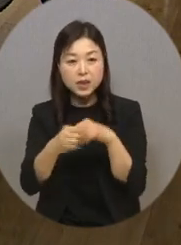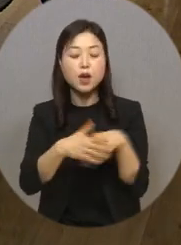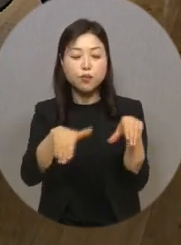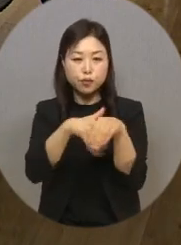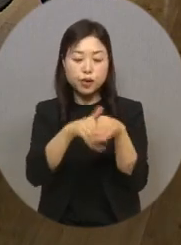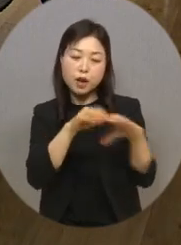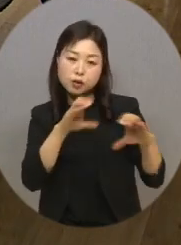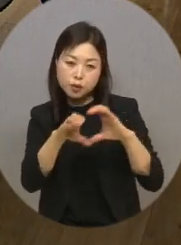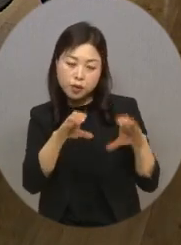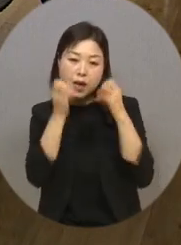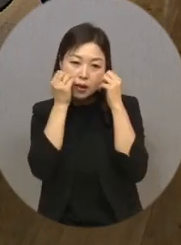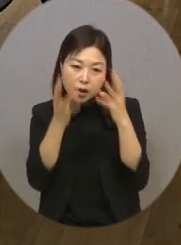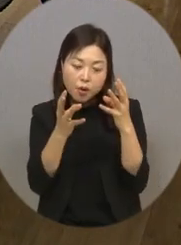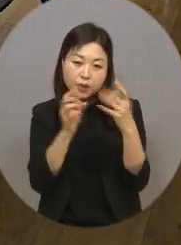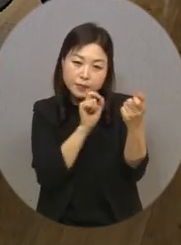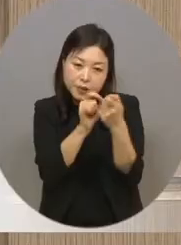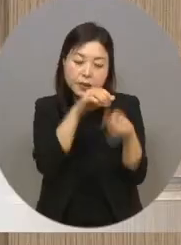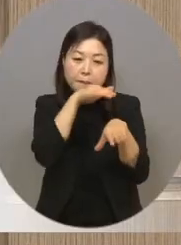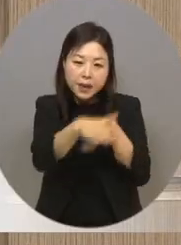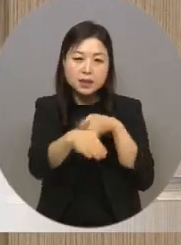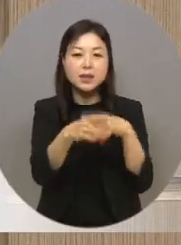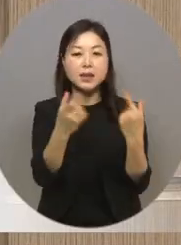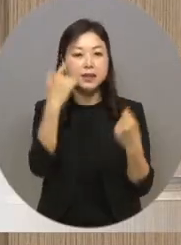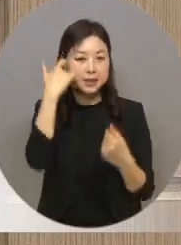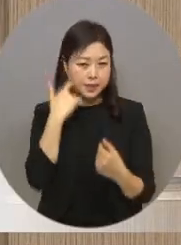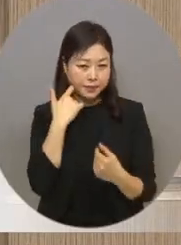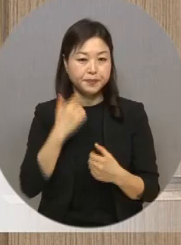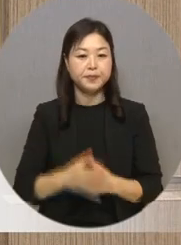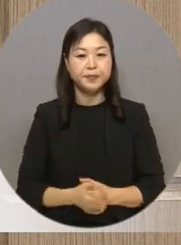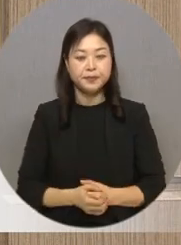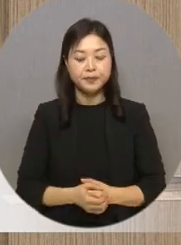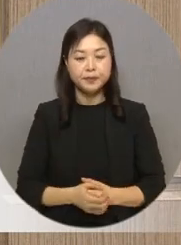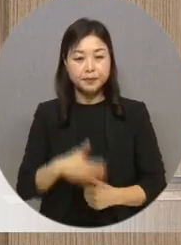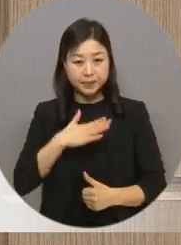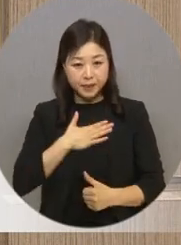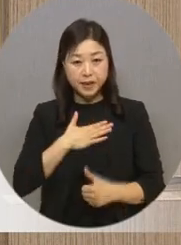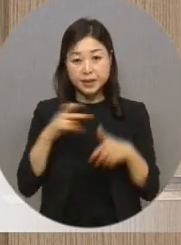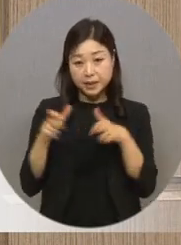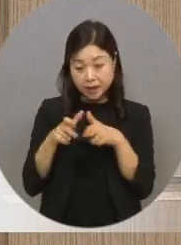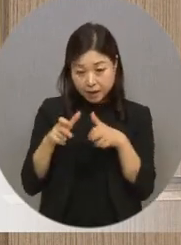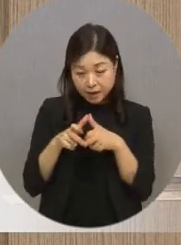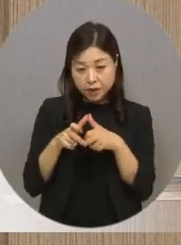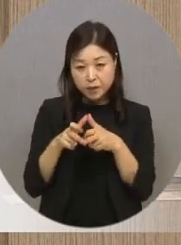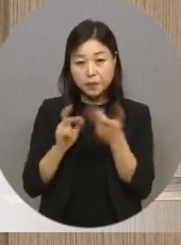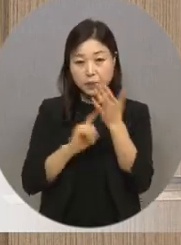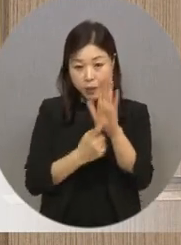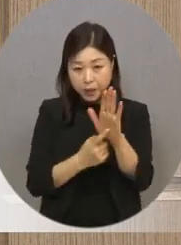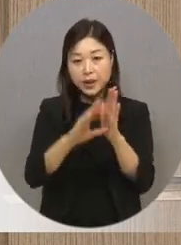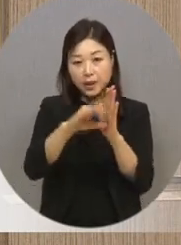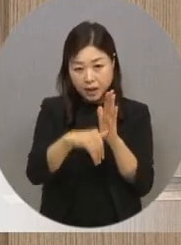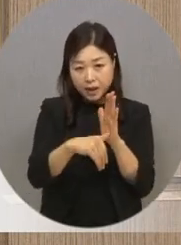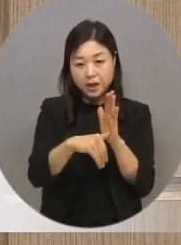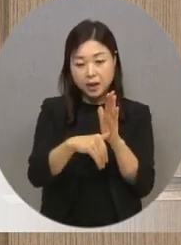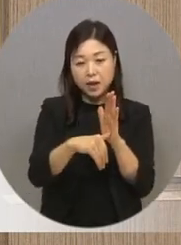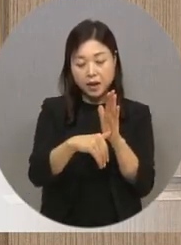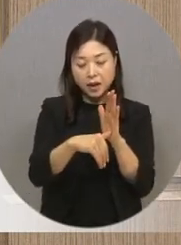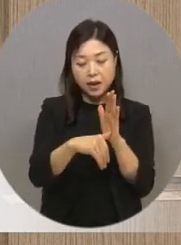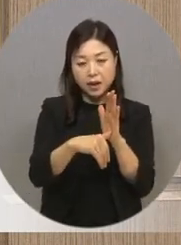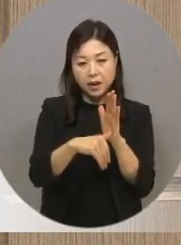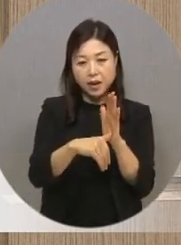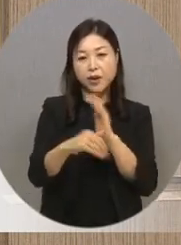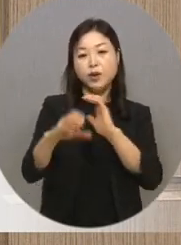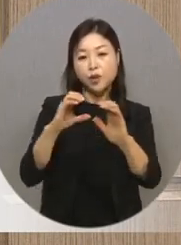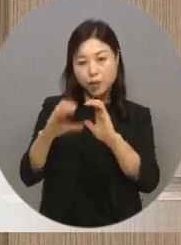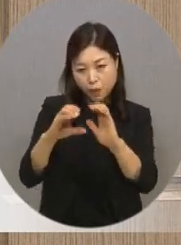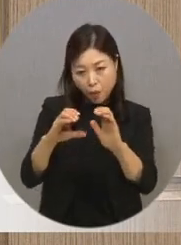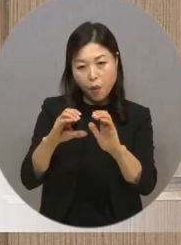접근 방식으로 보입니다. 제 장애를 드러내는 데 하나의 소통 공간이